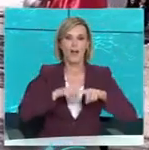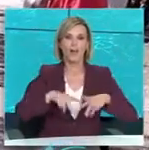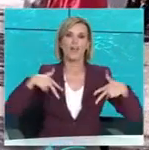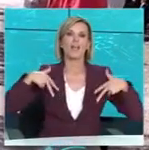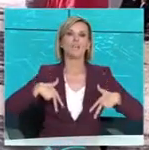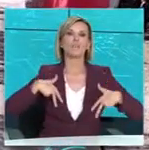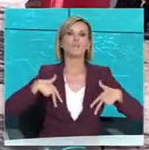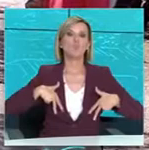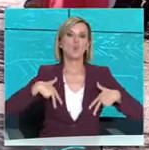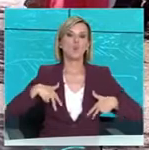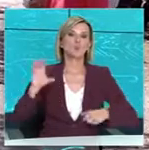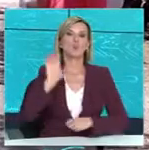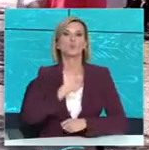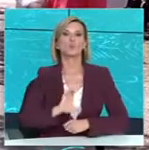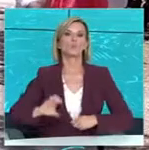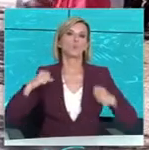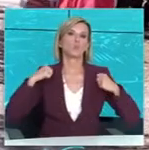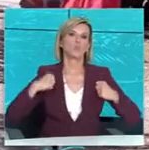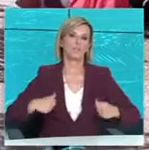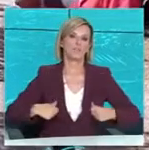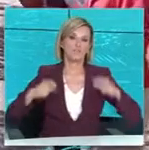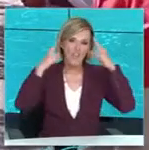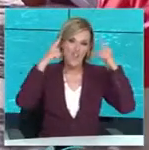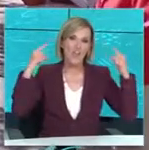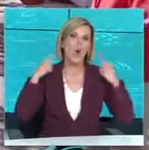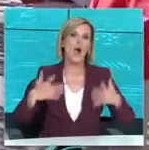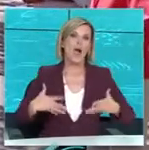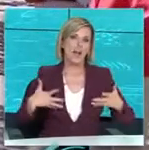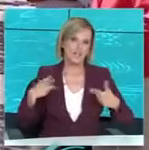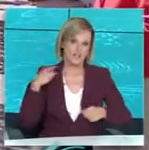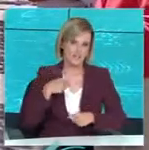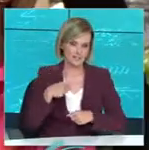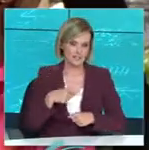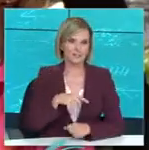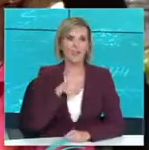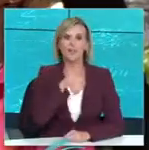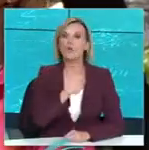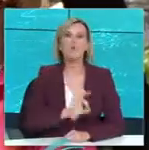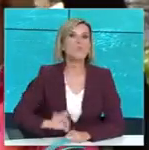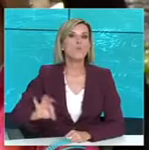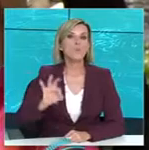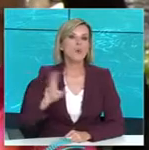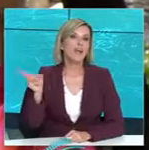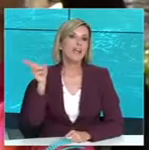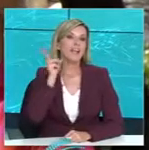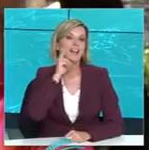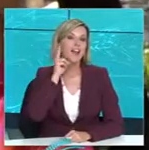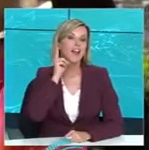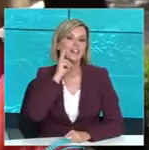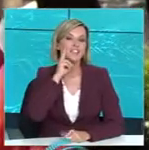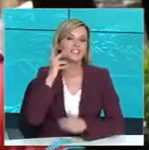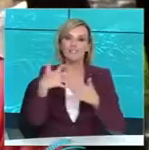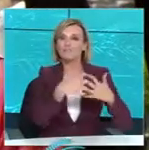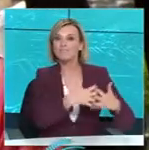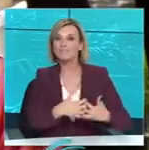Τουρισμού, τον κύριο Χάρη Θεοχάρη. Είναι μία από τις μεγαλύτερες συνοποιίες της χώρας μας, οπότε ο